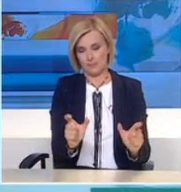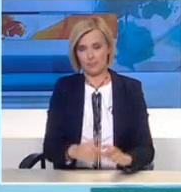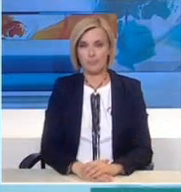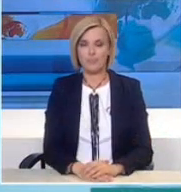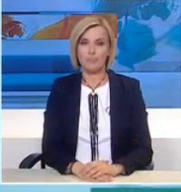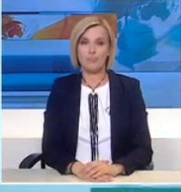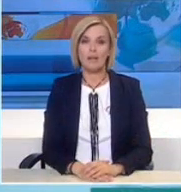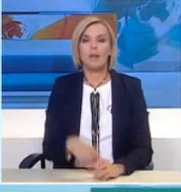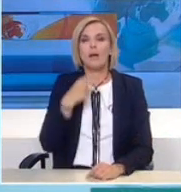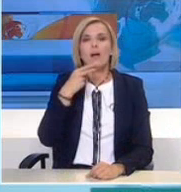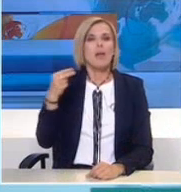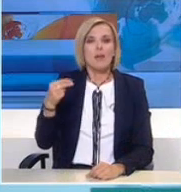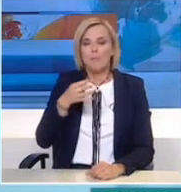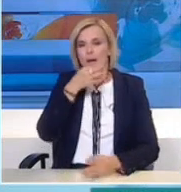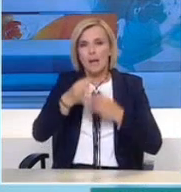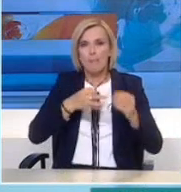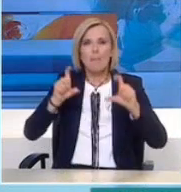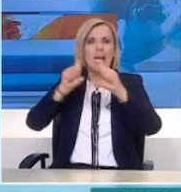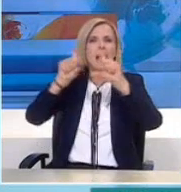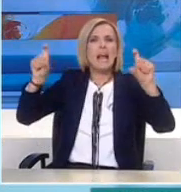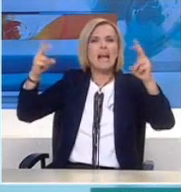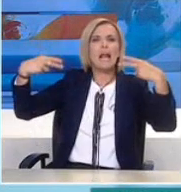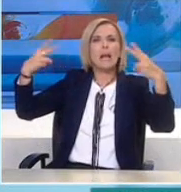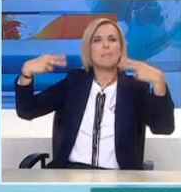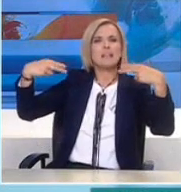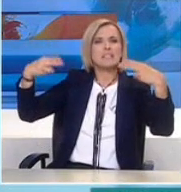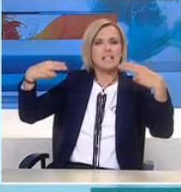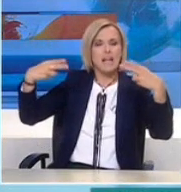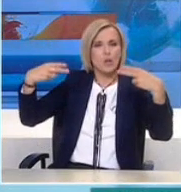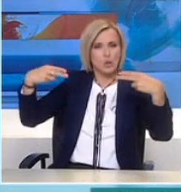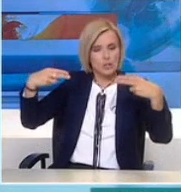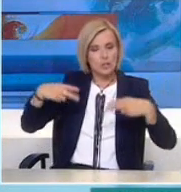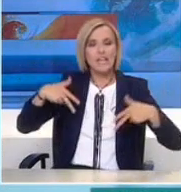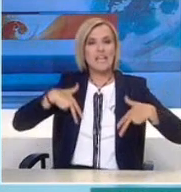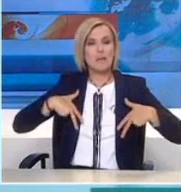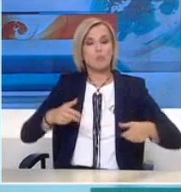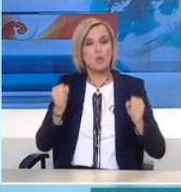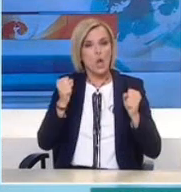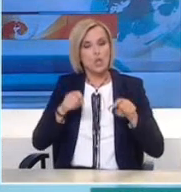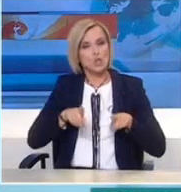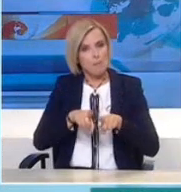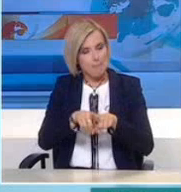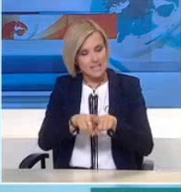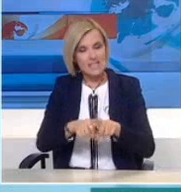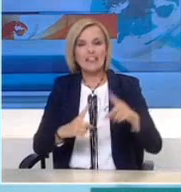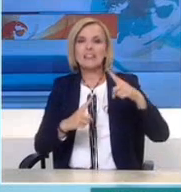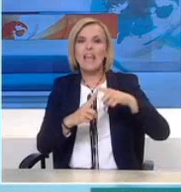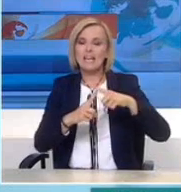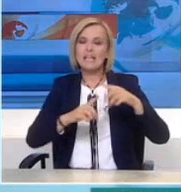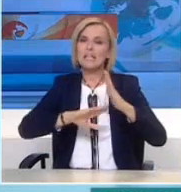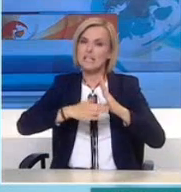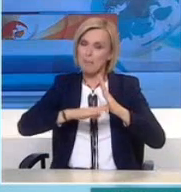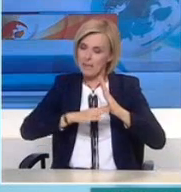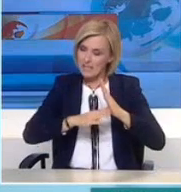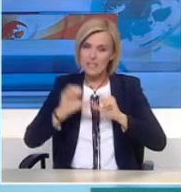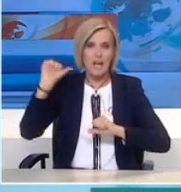χρήση των κλιματιστικών, από τη Γενική Διεύθυνση Δημόσιας Υγείας του Υπουργείου Υγείας, σε συνεργασία με τη Διεύθυνση Τεχνικών Υπηρεσιών,